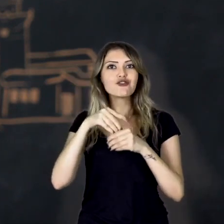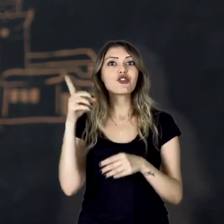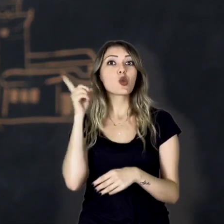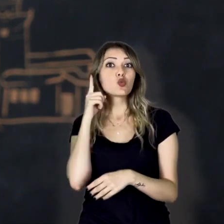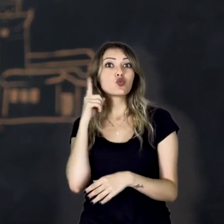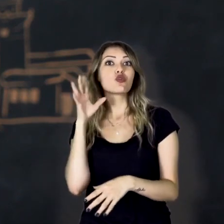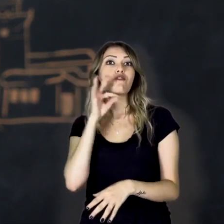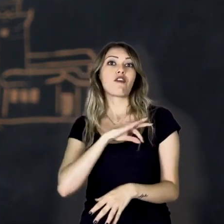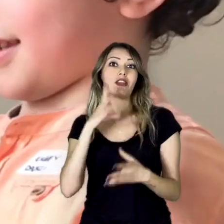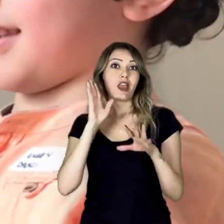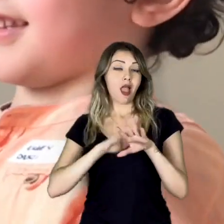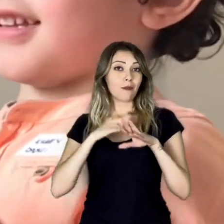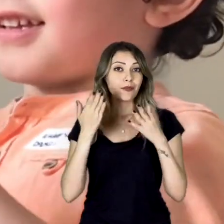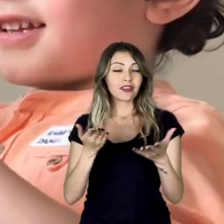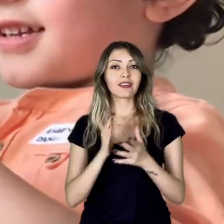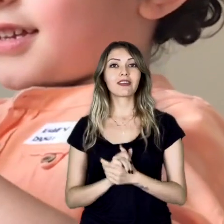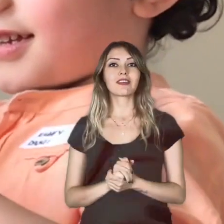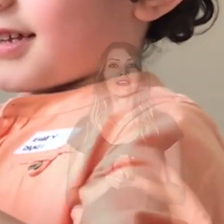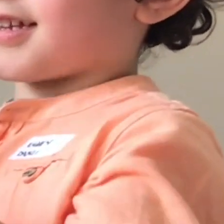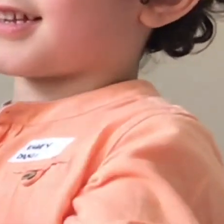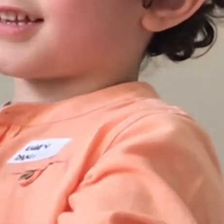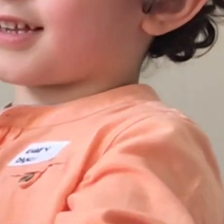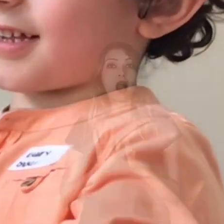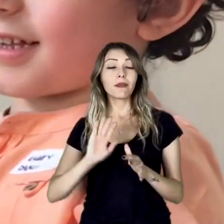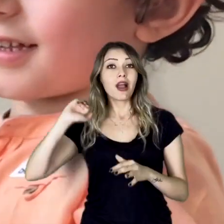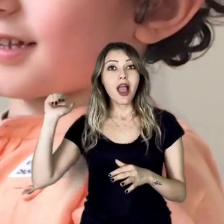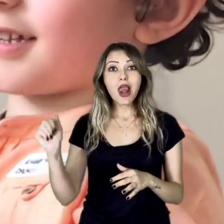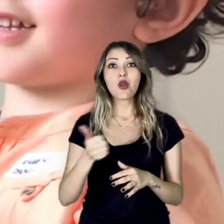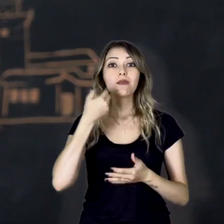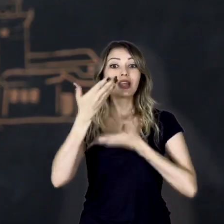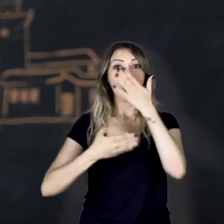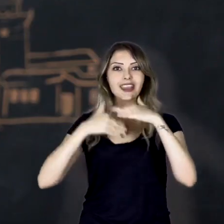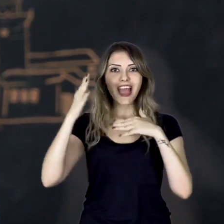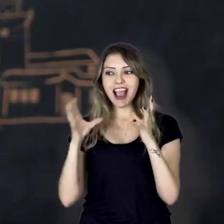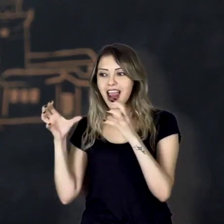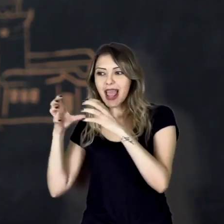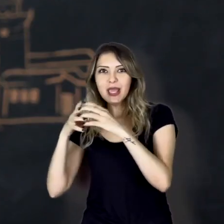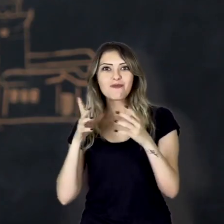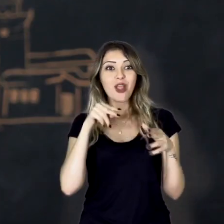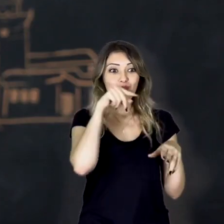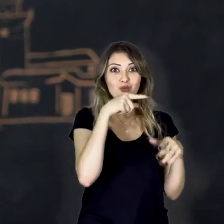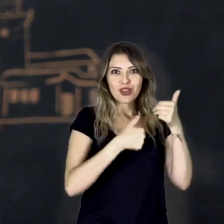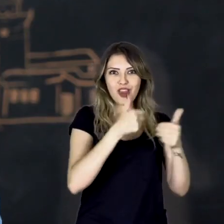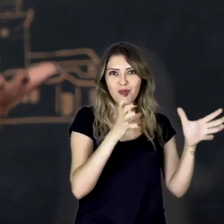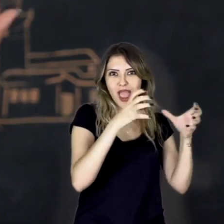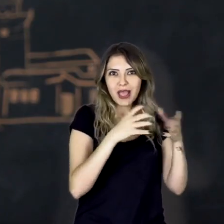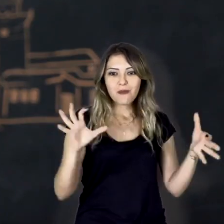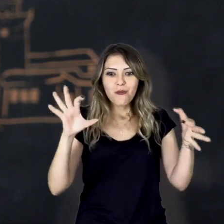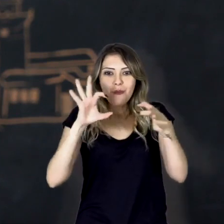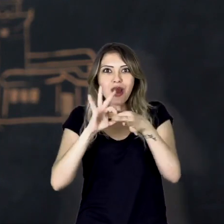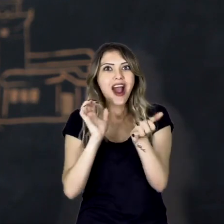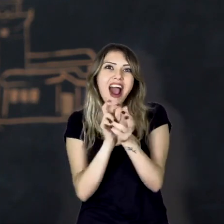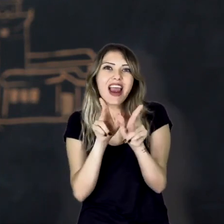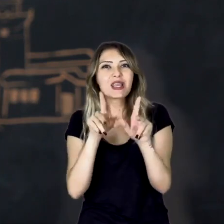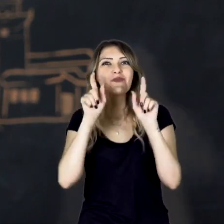bilinirliğimizi çok daha fazla arttırdı. Ama en önemlisi hem anlatan Neler'e hem de Pelin'e çok güzel bir